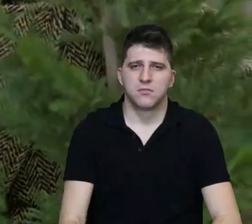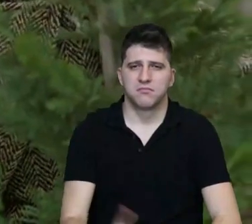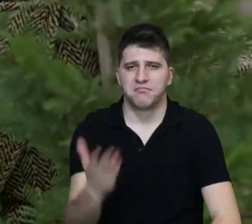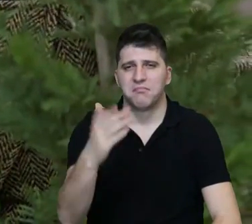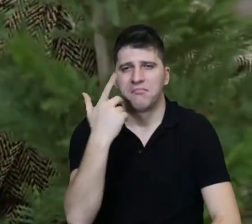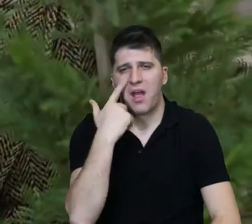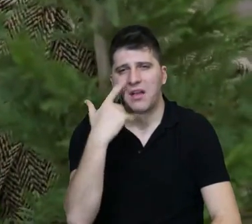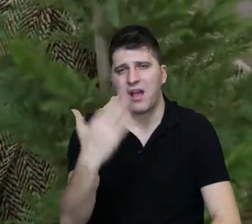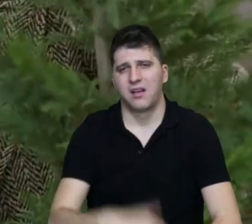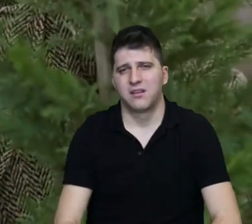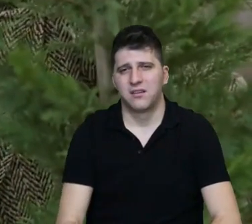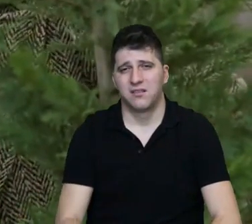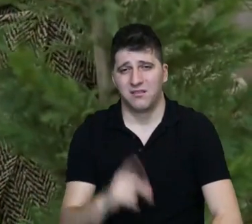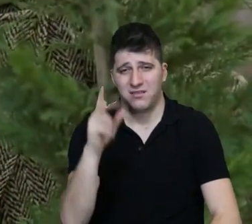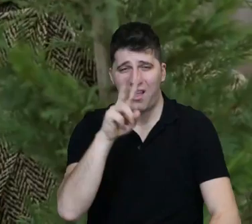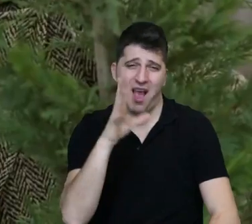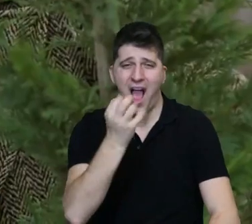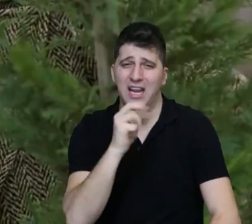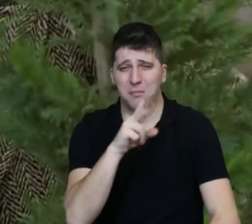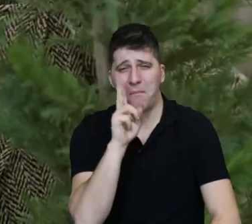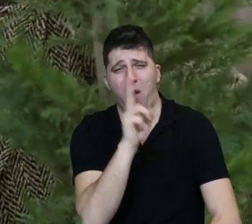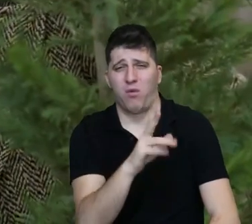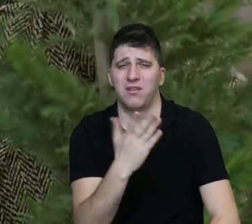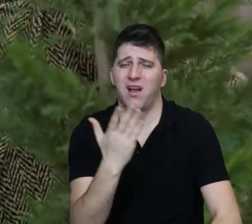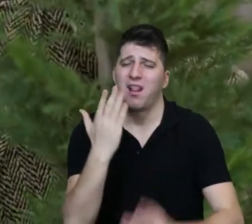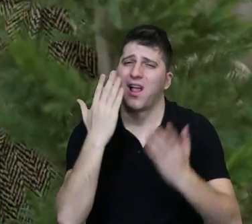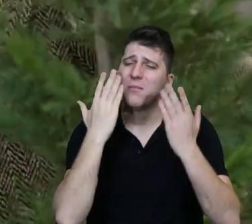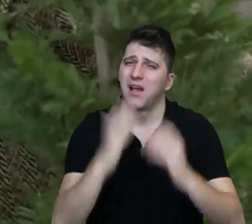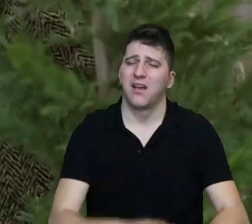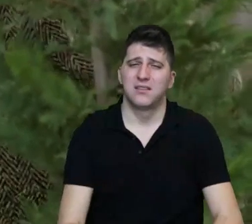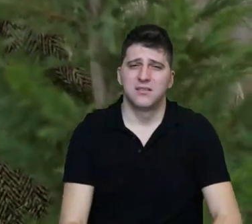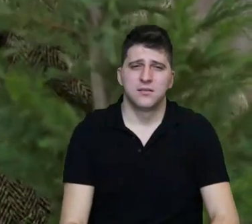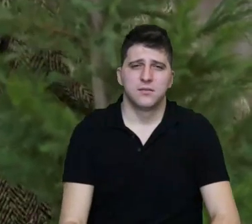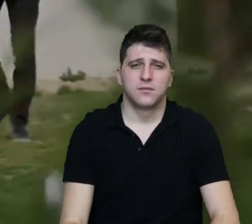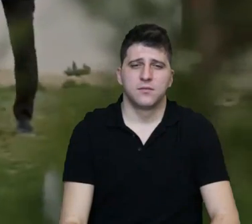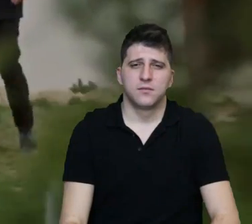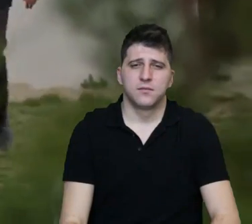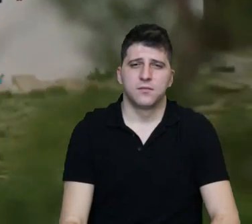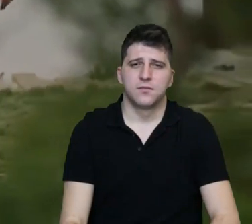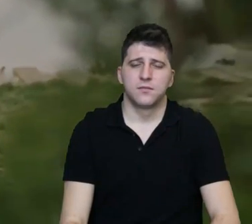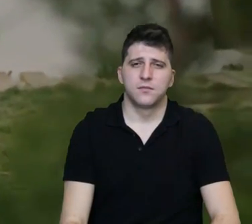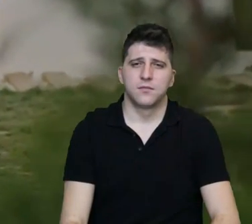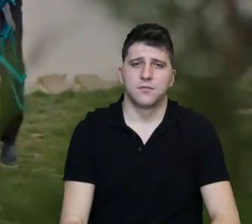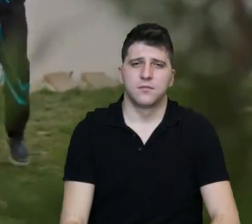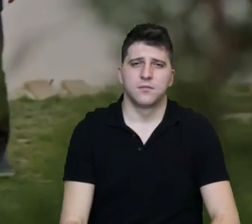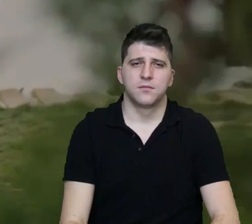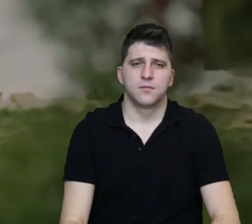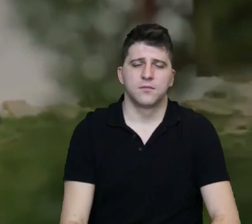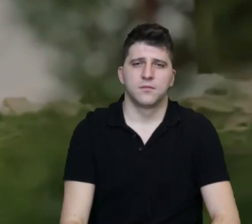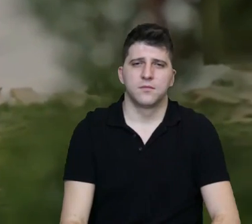Şunlara bak ya. Bir de alıcı gözüyle bakmazlar mı öyle? Allah'ım yarabbi. İkilinin yanına takım elbiseli genç bir adam